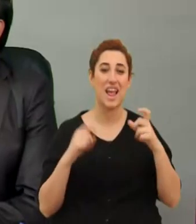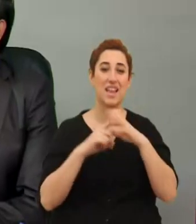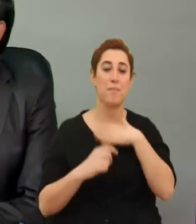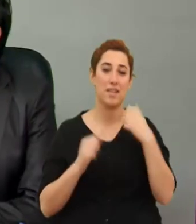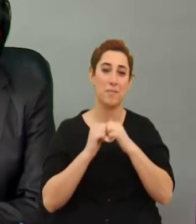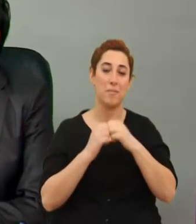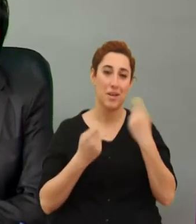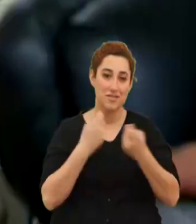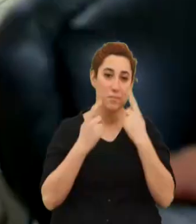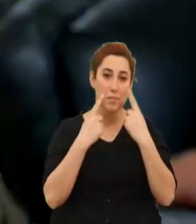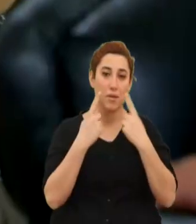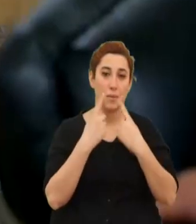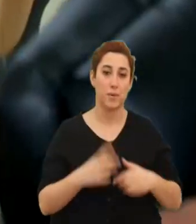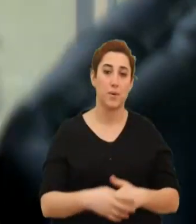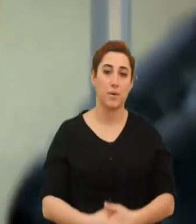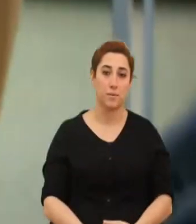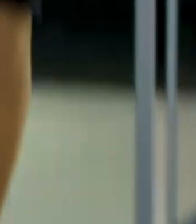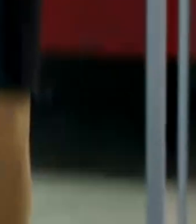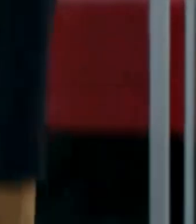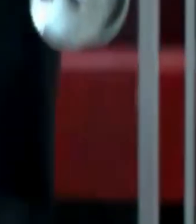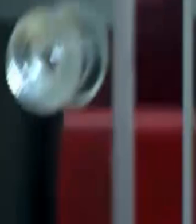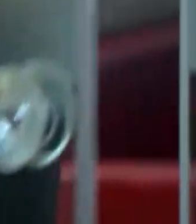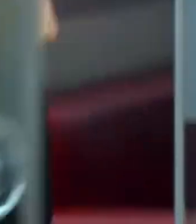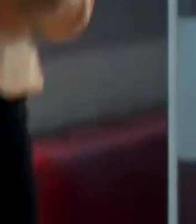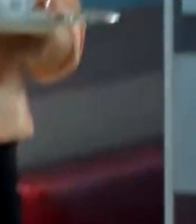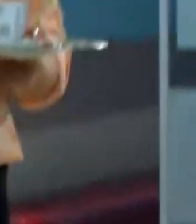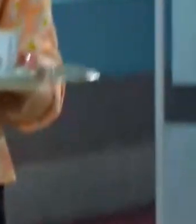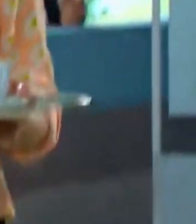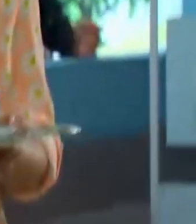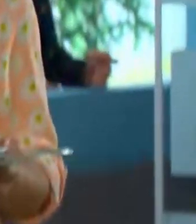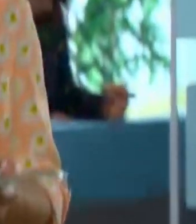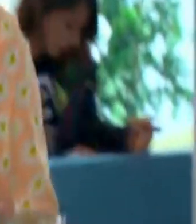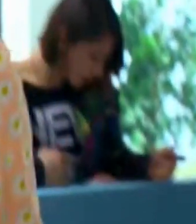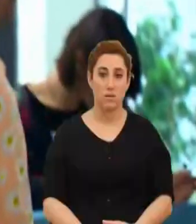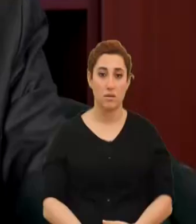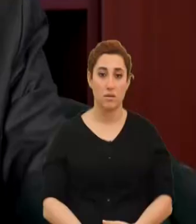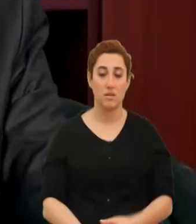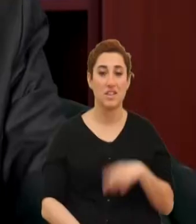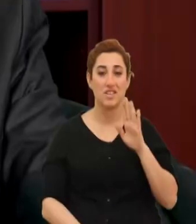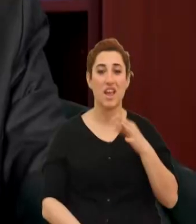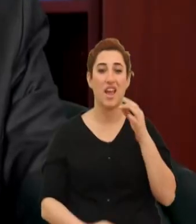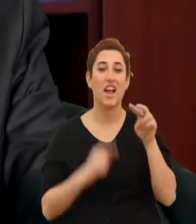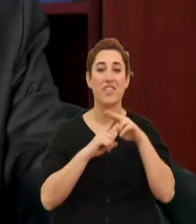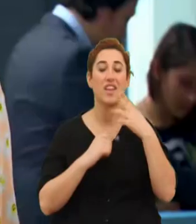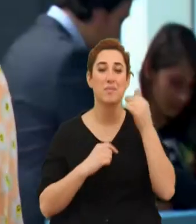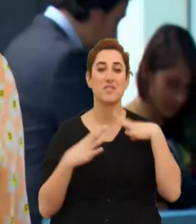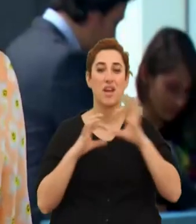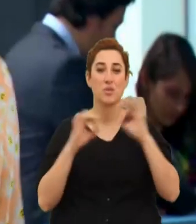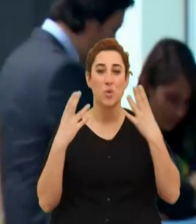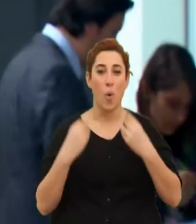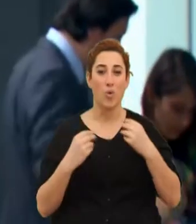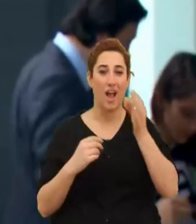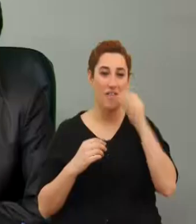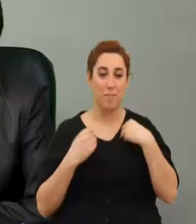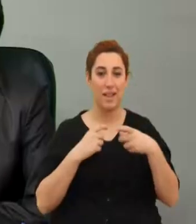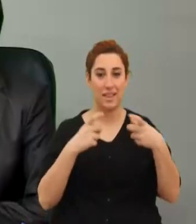Erdem annesiyle ilgileniyor. Tuba elinde kahve tepsisiyle cam kapıyı açıp içeri girdi. Kadriye Hanım biraz rahatsızlanmıştı